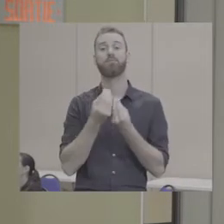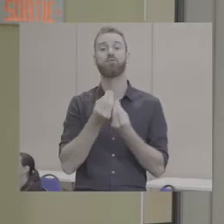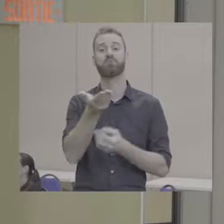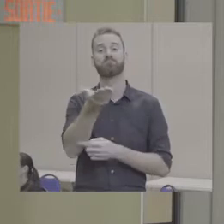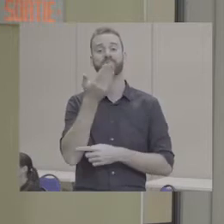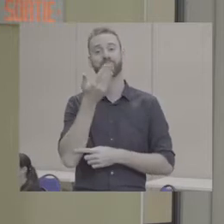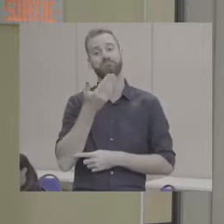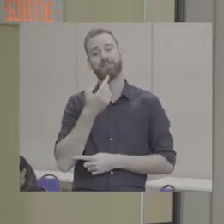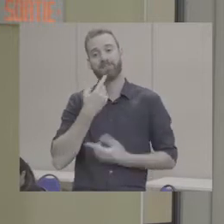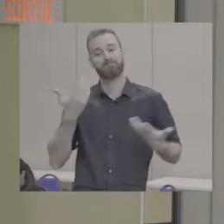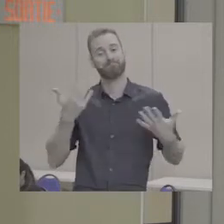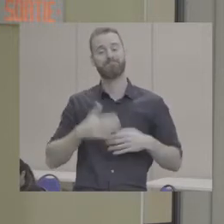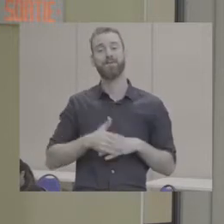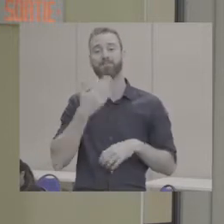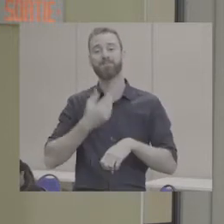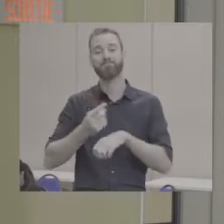voulais dire.